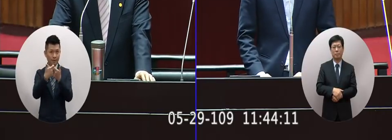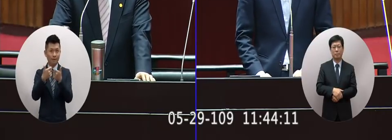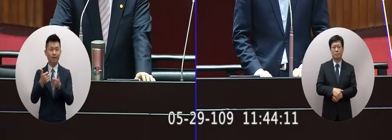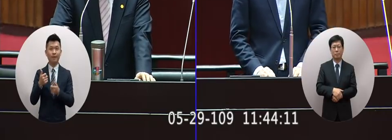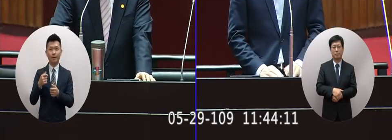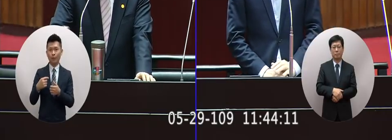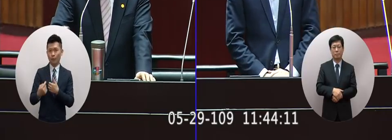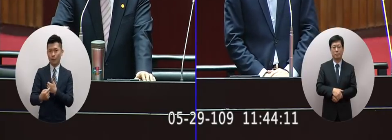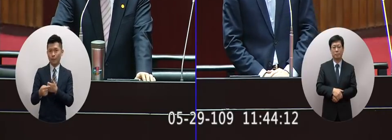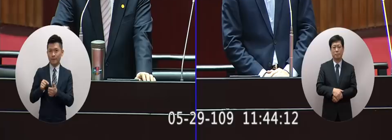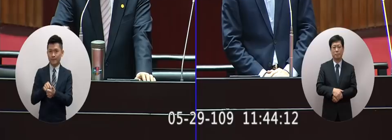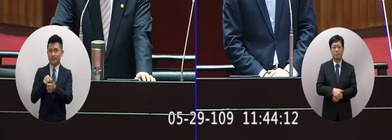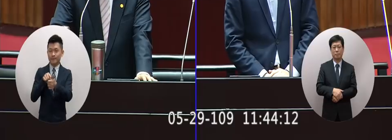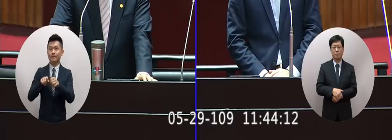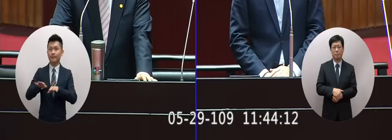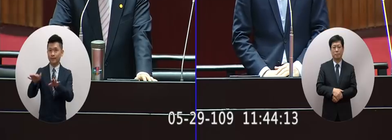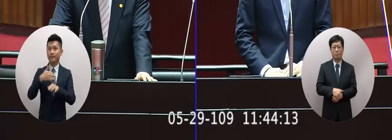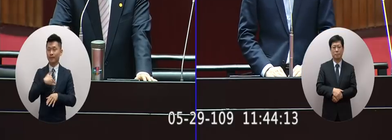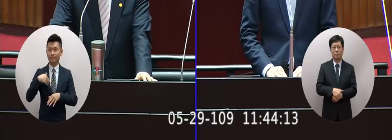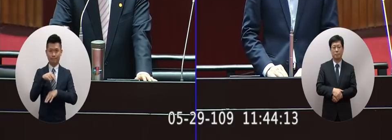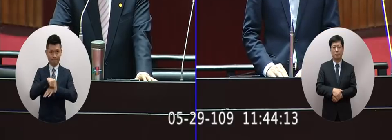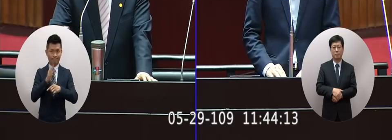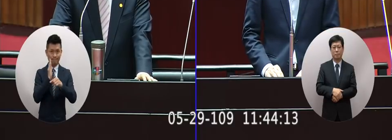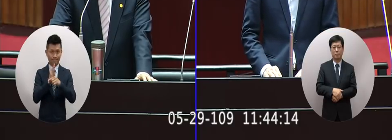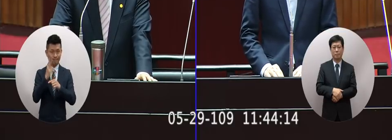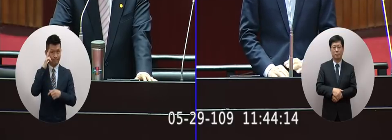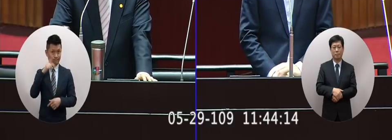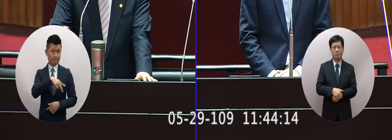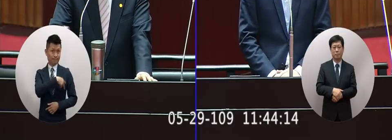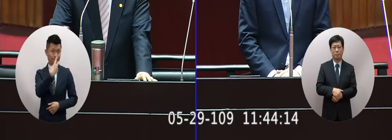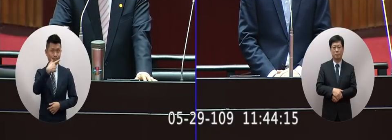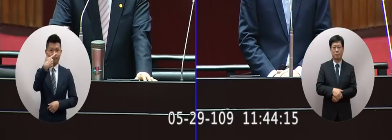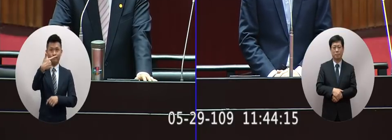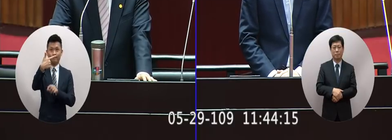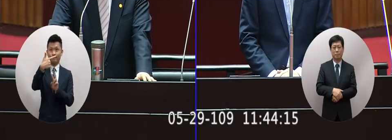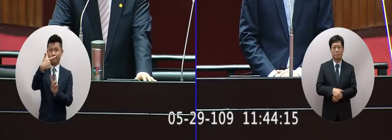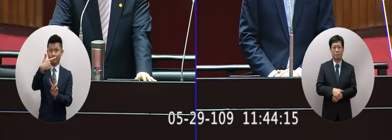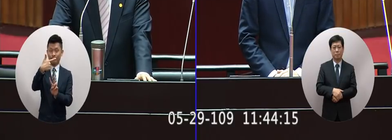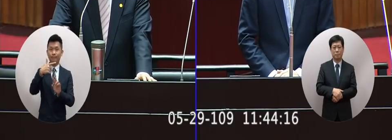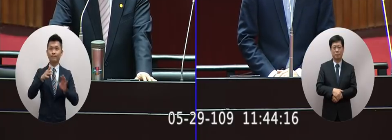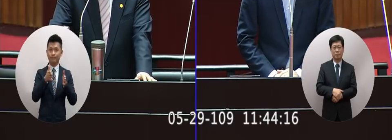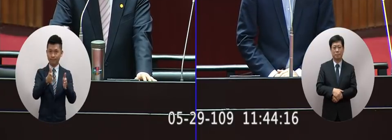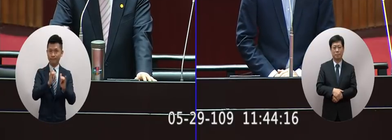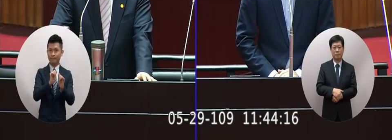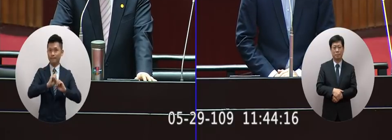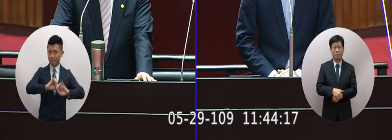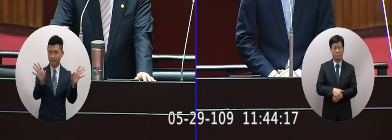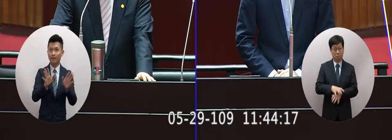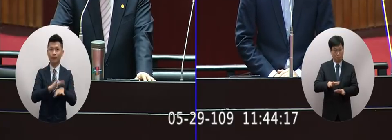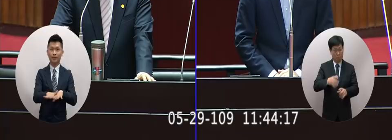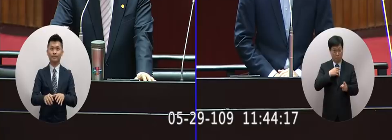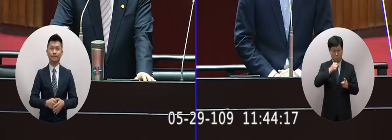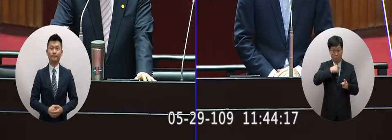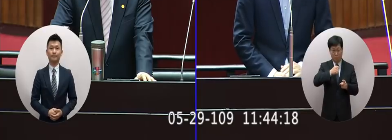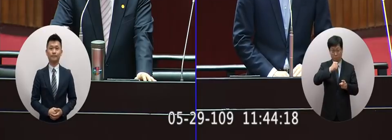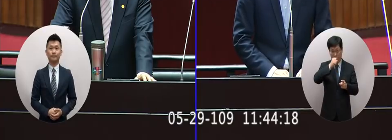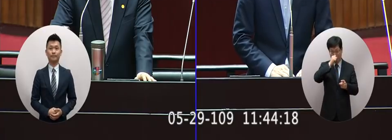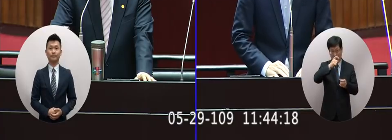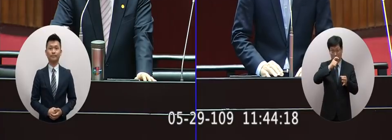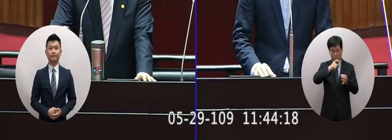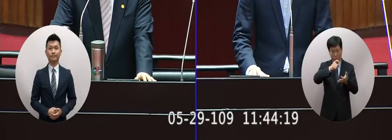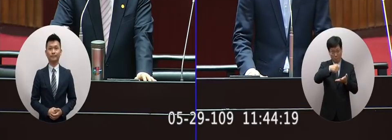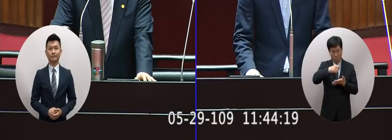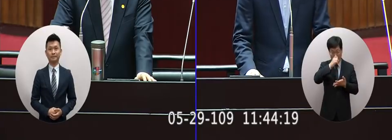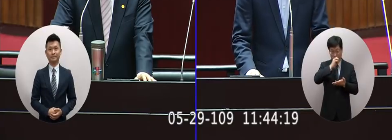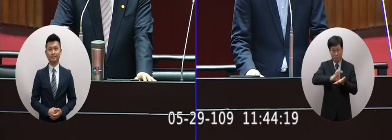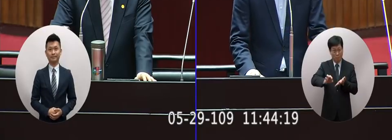中，在下礼拜二6月2号会向国人同胞做报告。 好，所以好领好用好刺